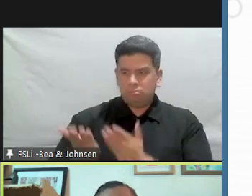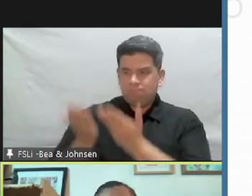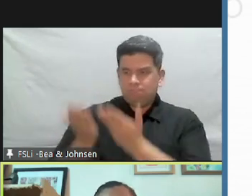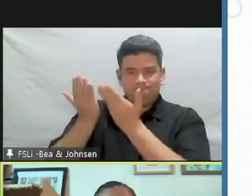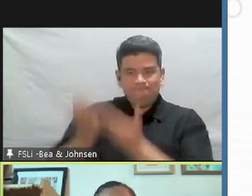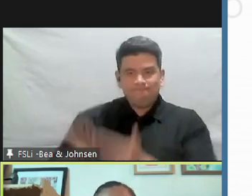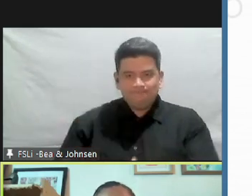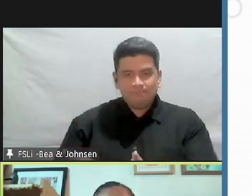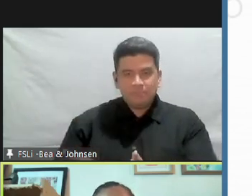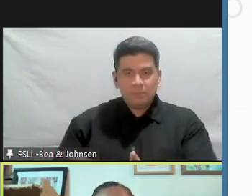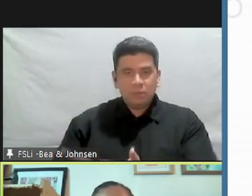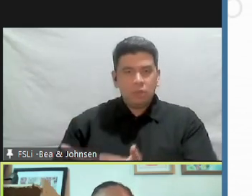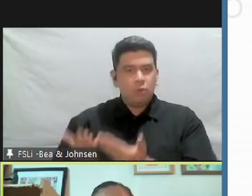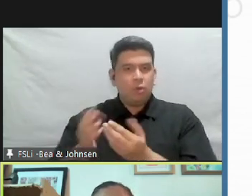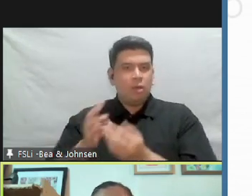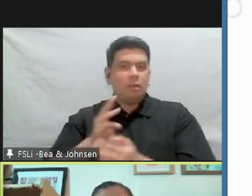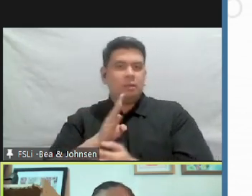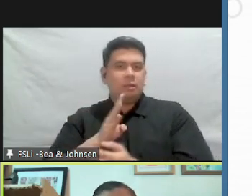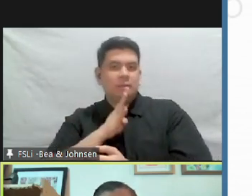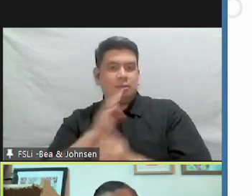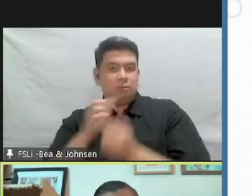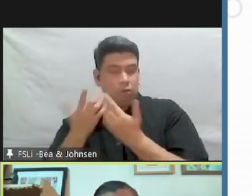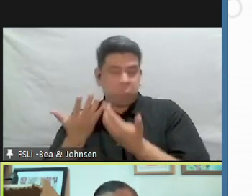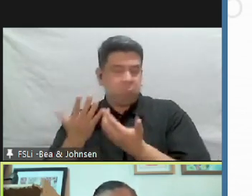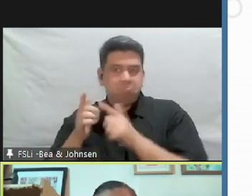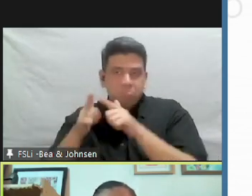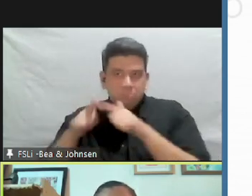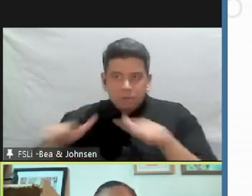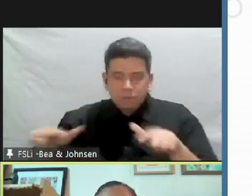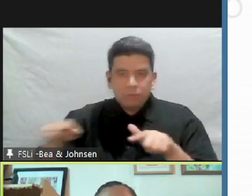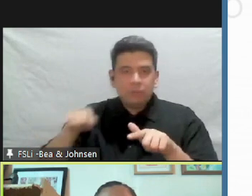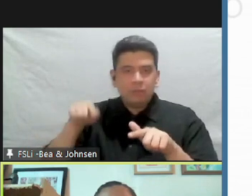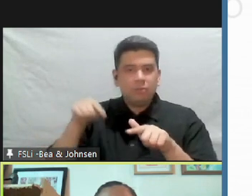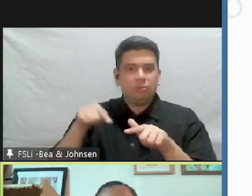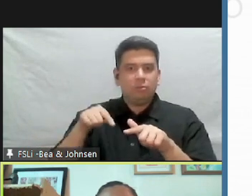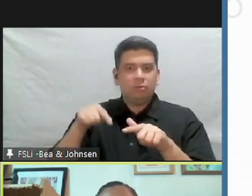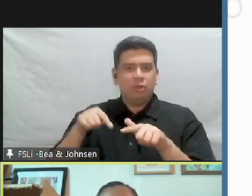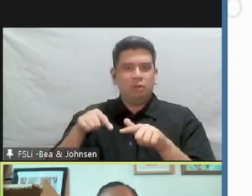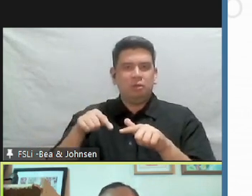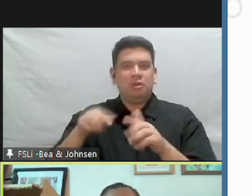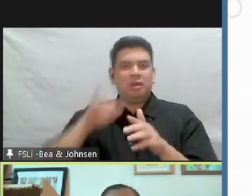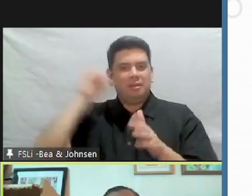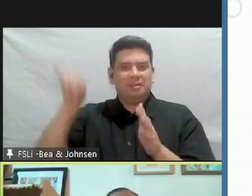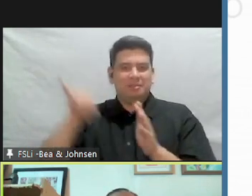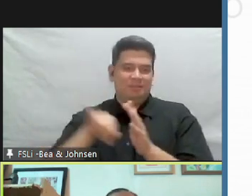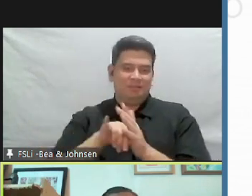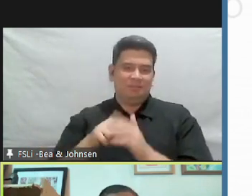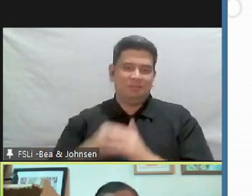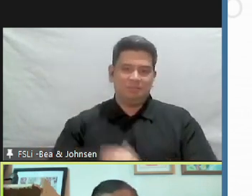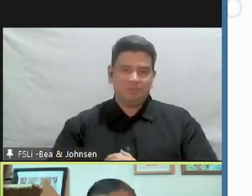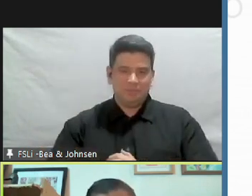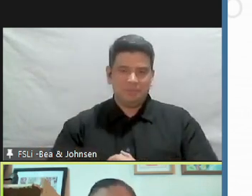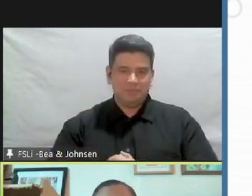ang ating wika. Kahit nga sa psikolohiyang Pilipino, binibigyan ng kahalagahan ang